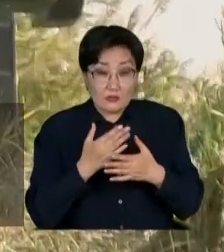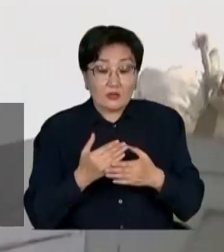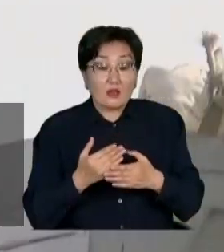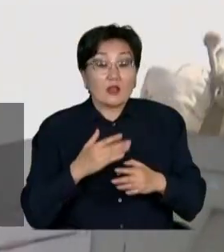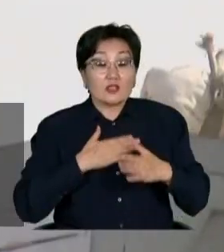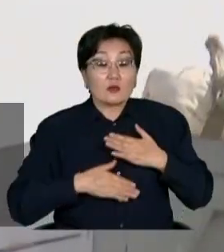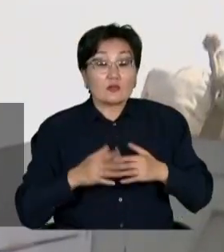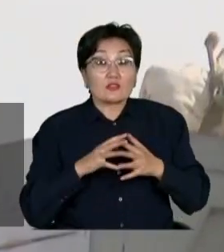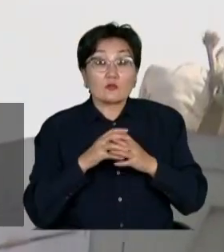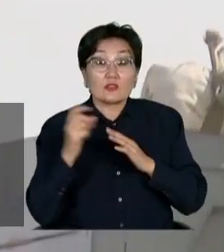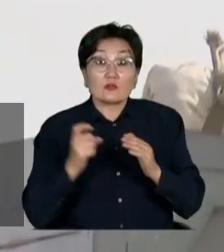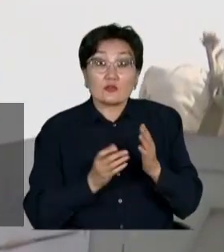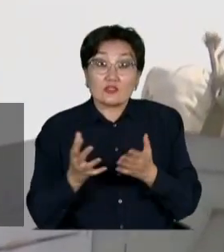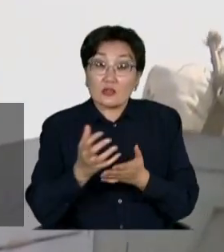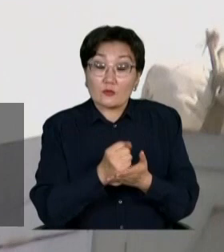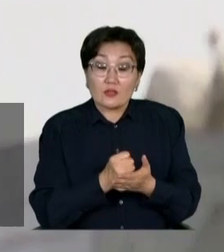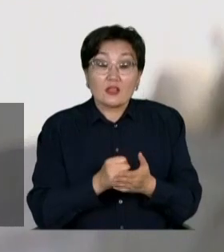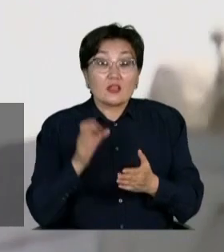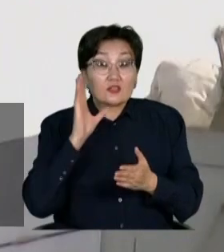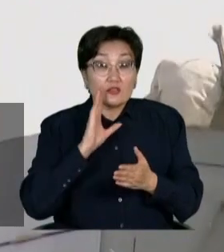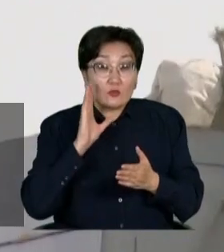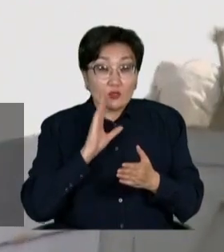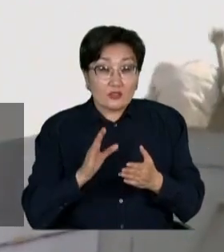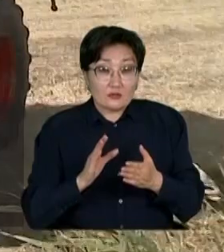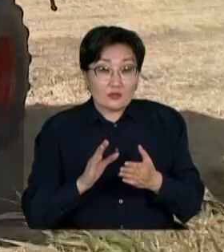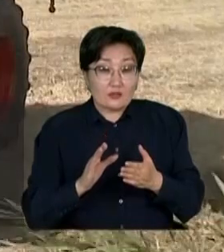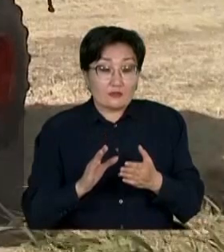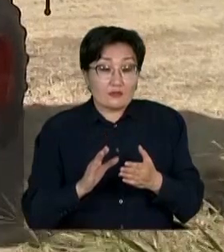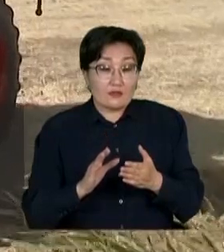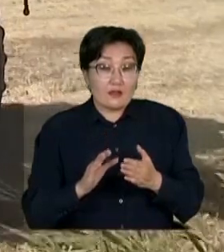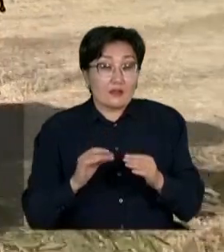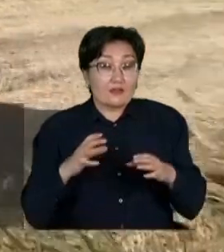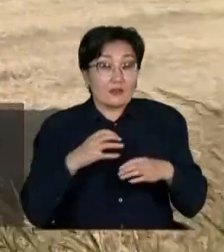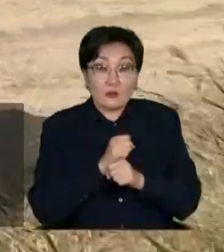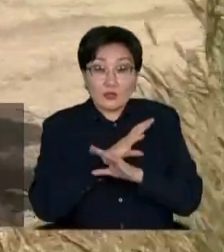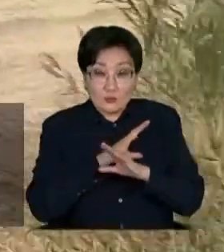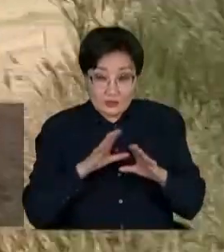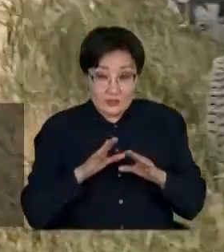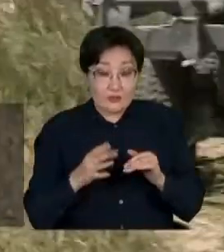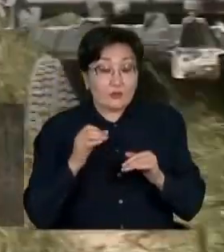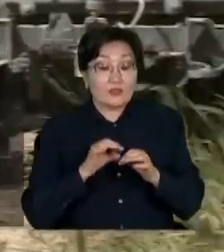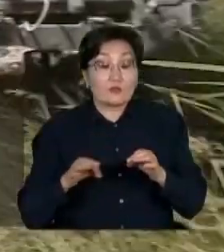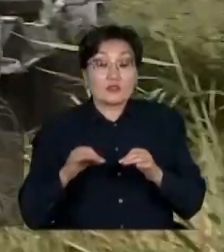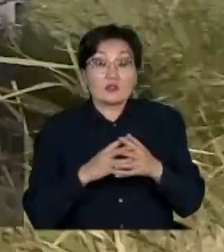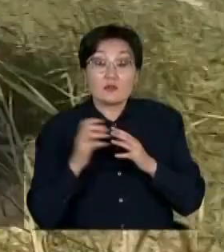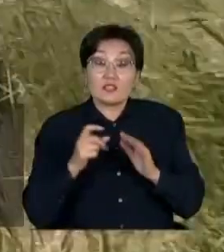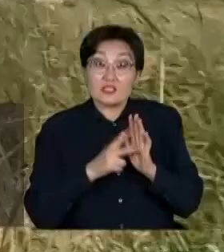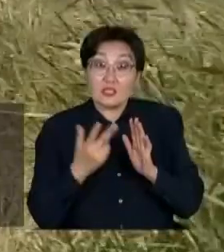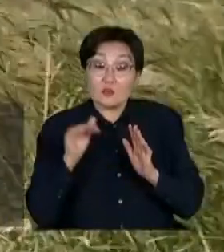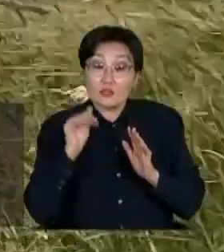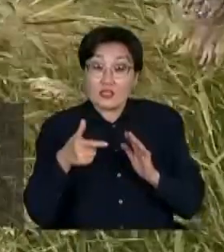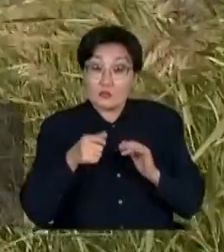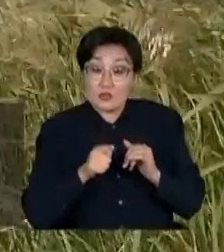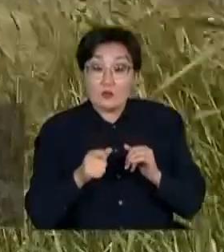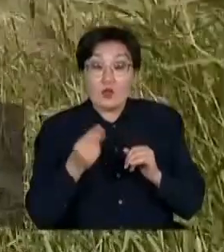шат шаруалар егін маусымында тіршілік нәрінен тарықпай, шығынсыз шықтық, дейді. Ақпар үшін айтайық, биыл аймақ диқандары 85 мың гектардың